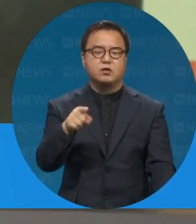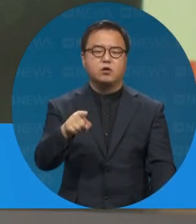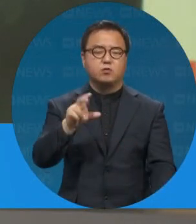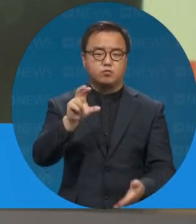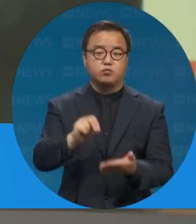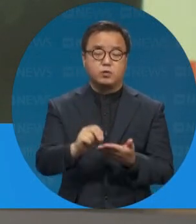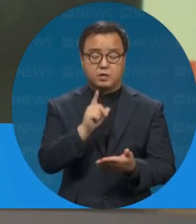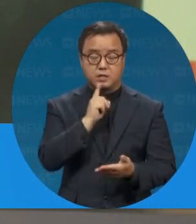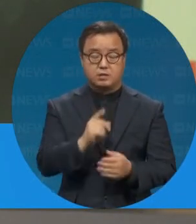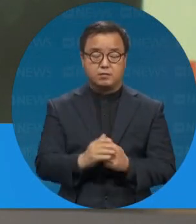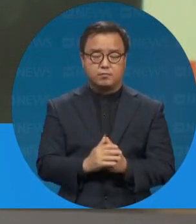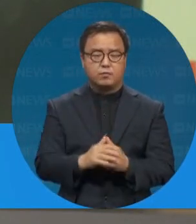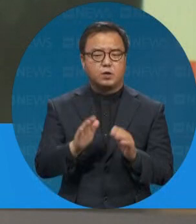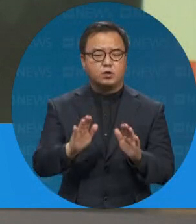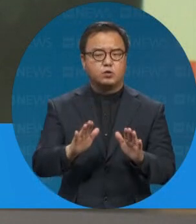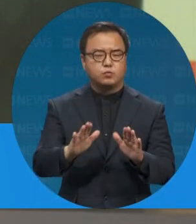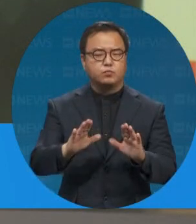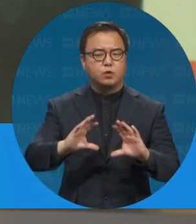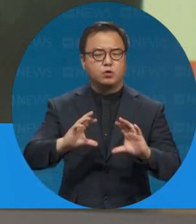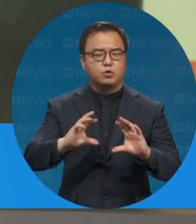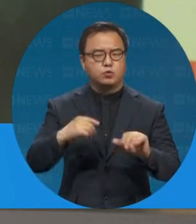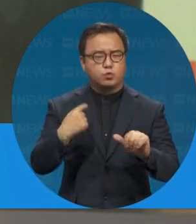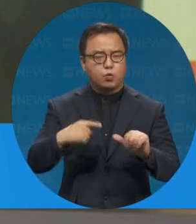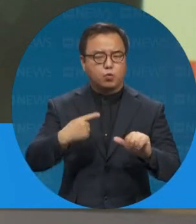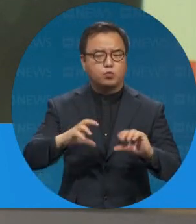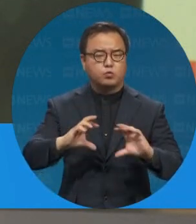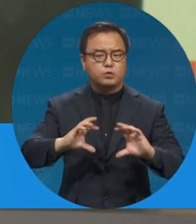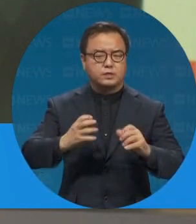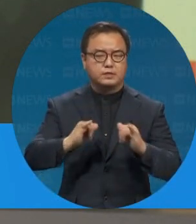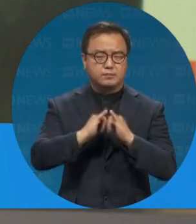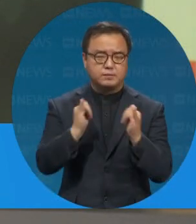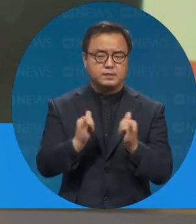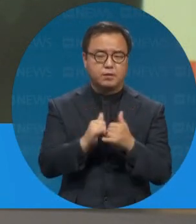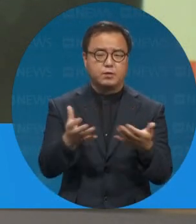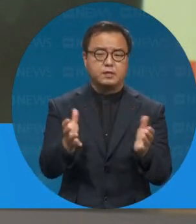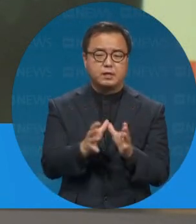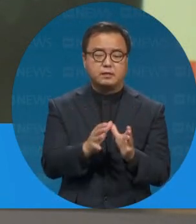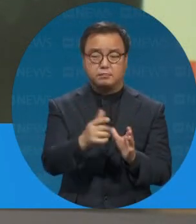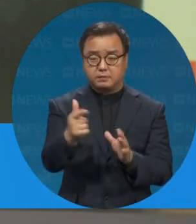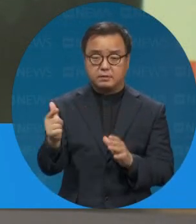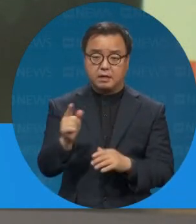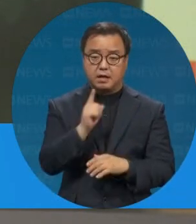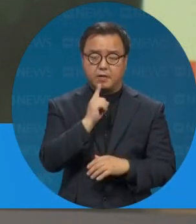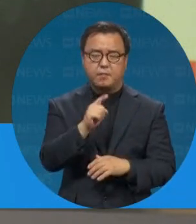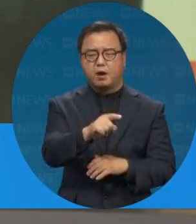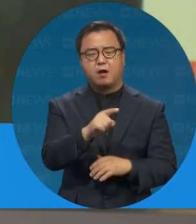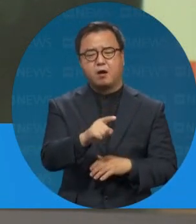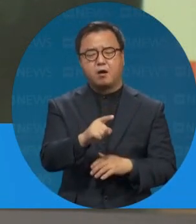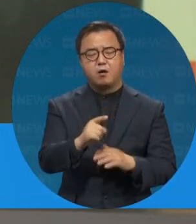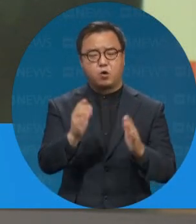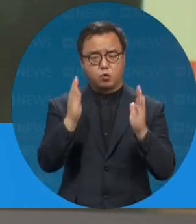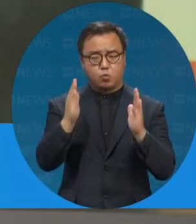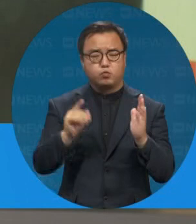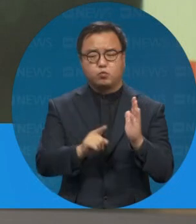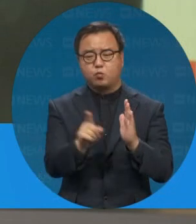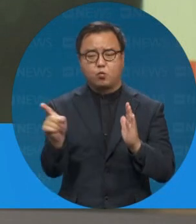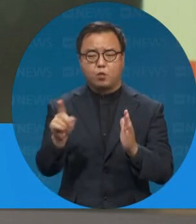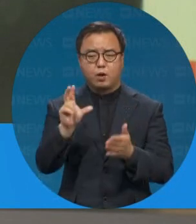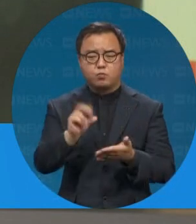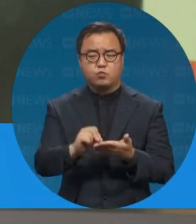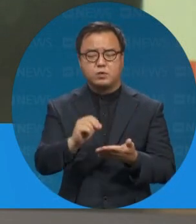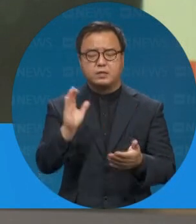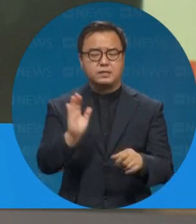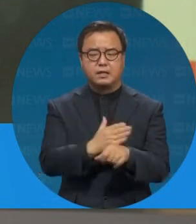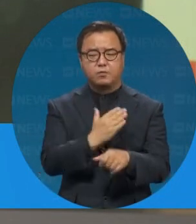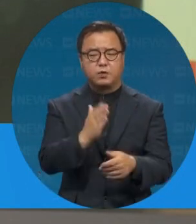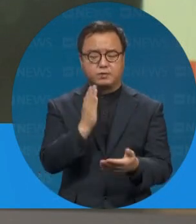국회에서 교육과정을 벗어난 힐러 문학이 사교육을 유발한다 면서 이 킬러 문항 출제 자체를 금지하는